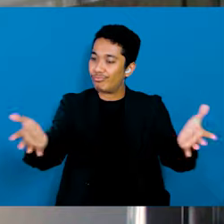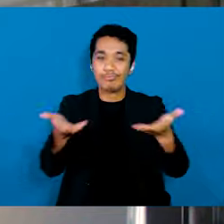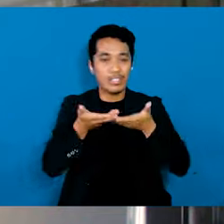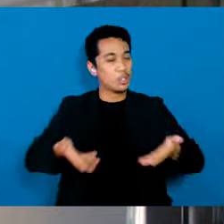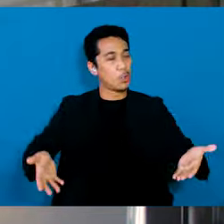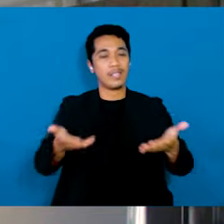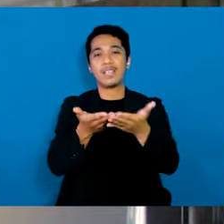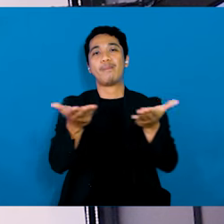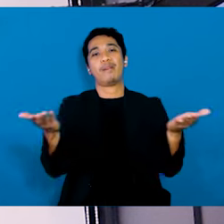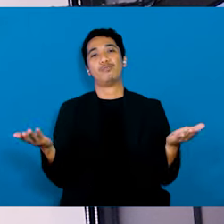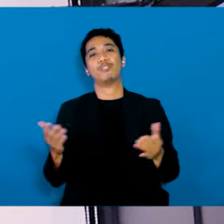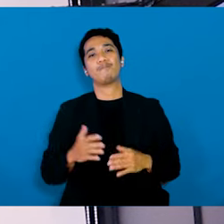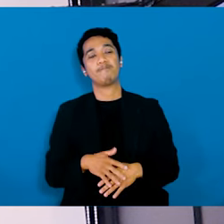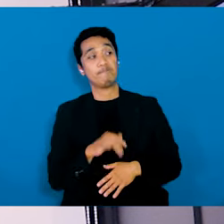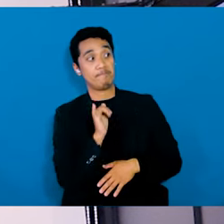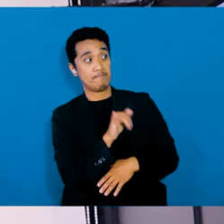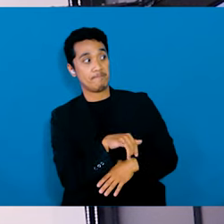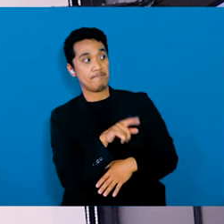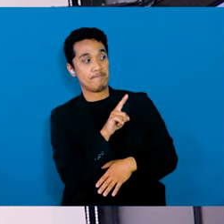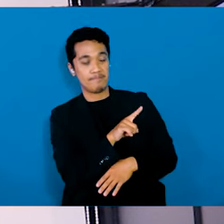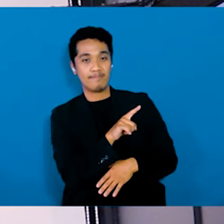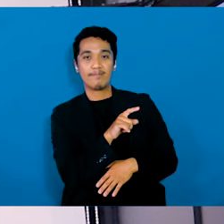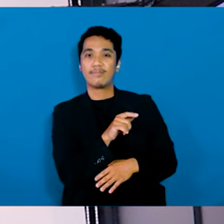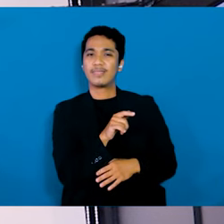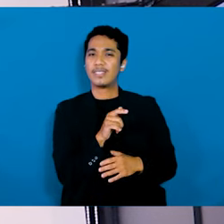kondisi apapun itu. Nah, gitu. Ini kayaknya